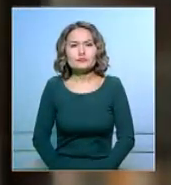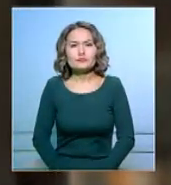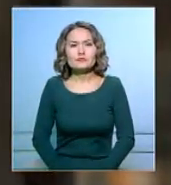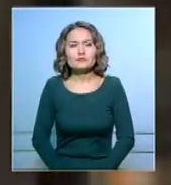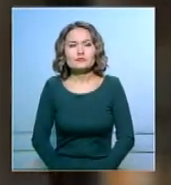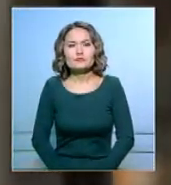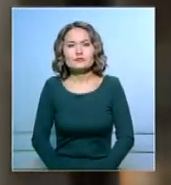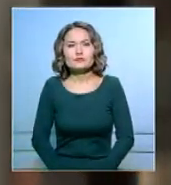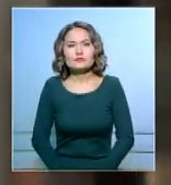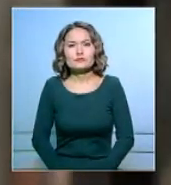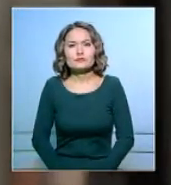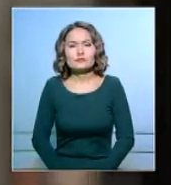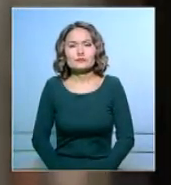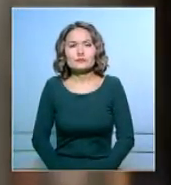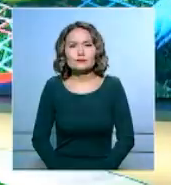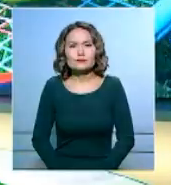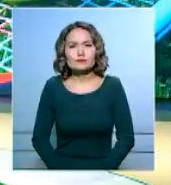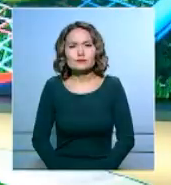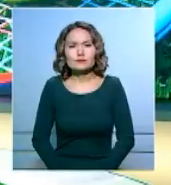24 кезет, Алматы.